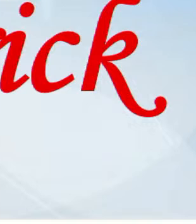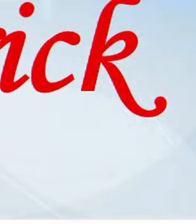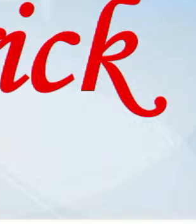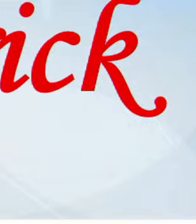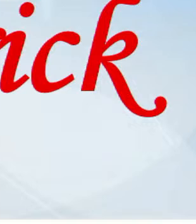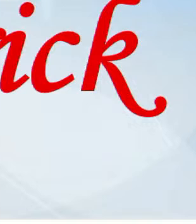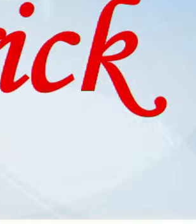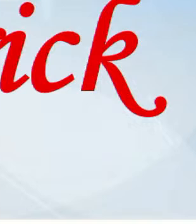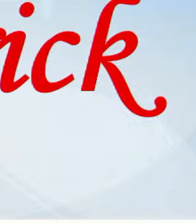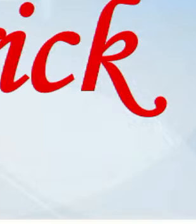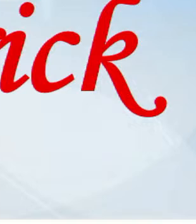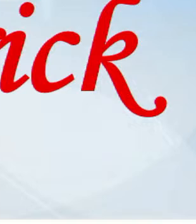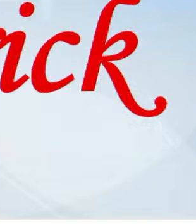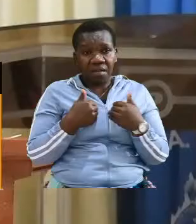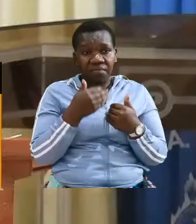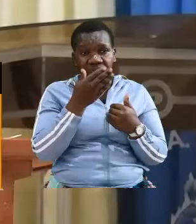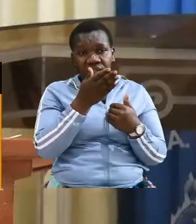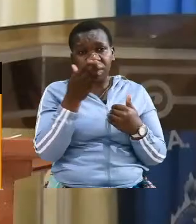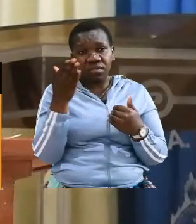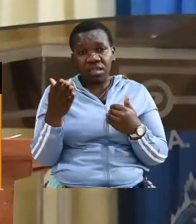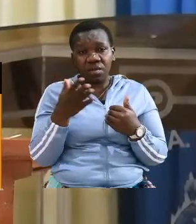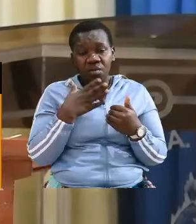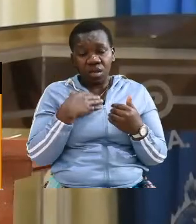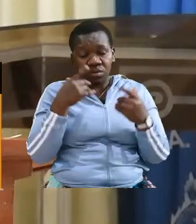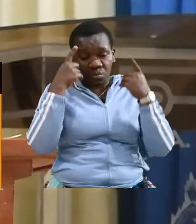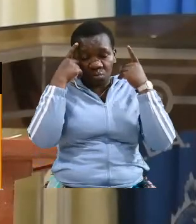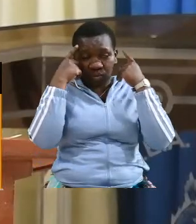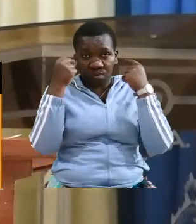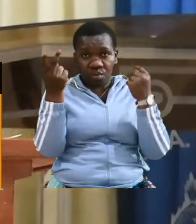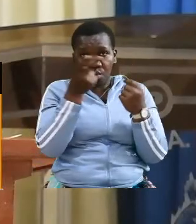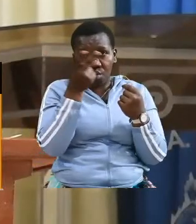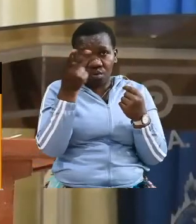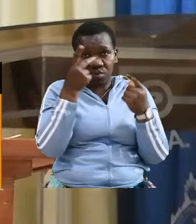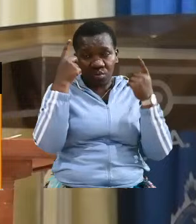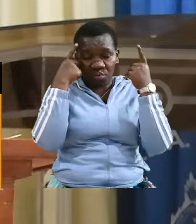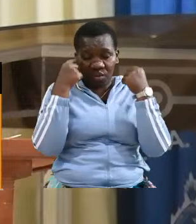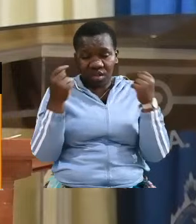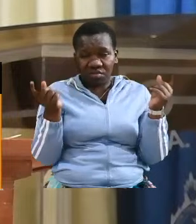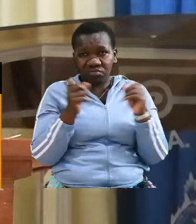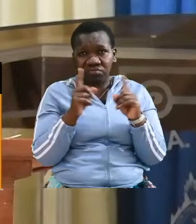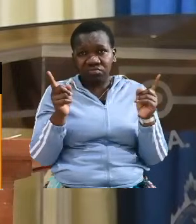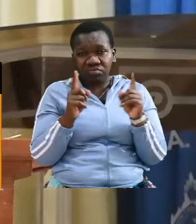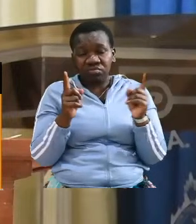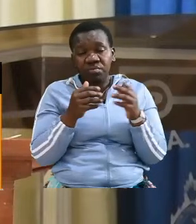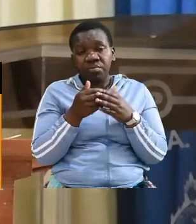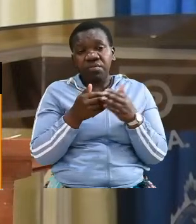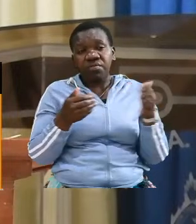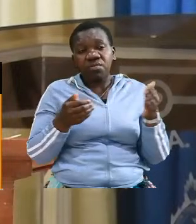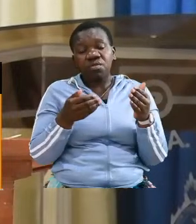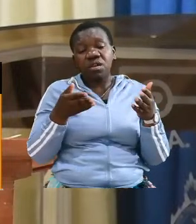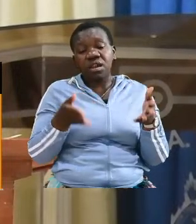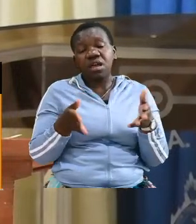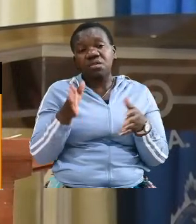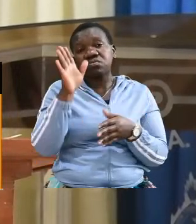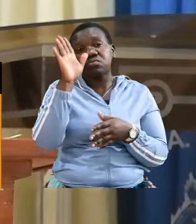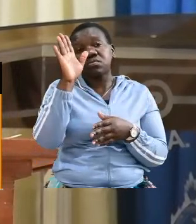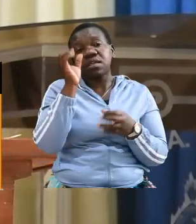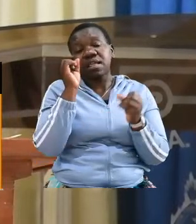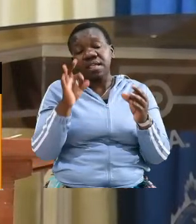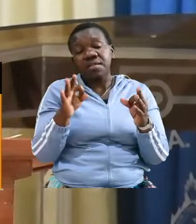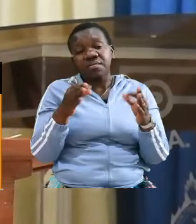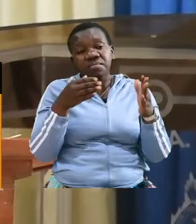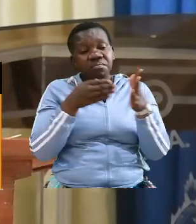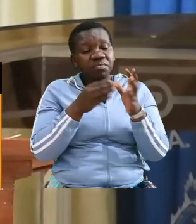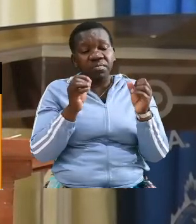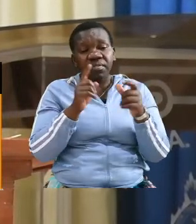hii, anapaswa aseme wazi kabla ya doa hii kufanyika. Kama hakuna pingamizi lolote, doa hii